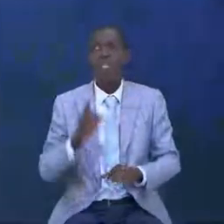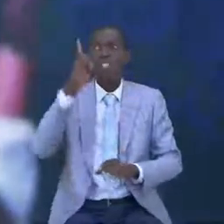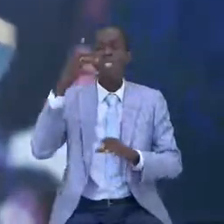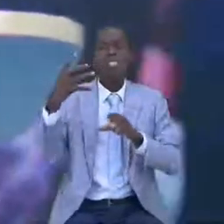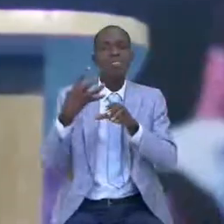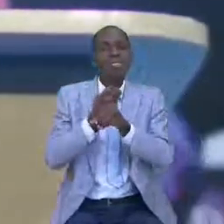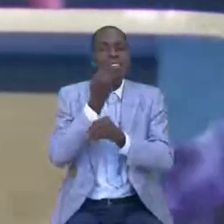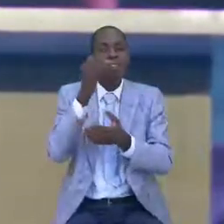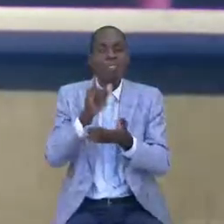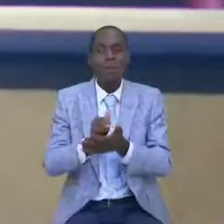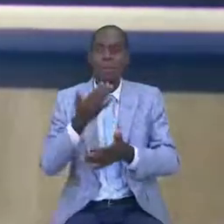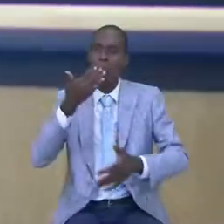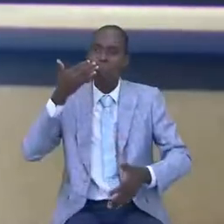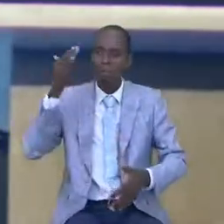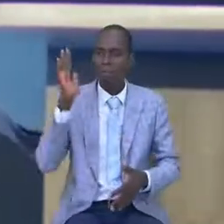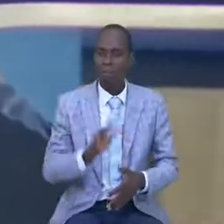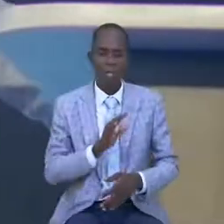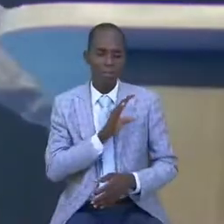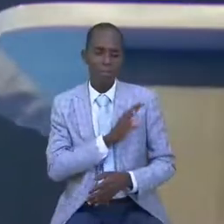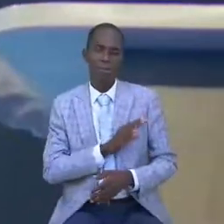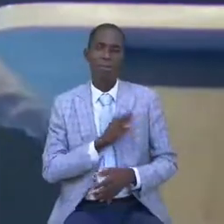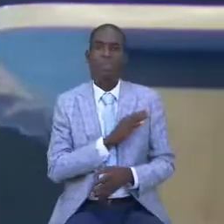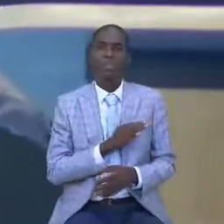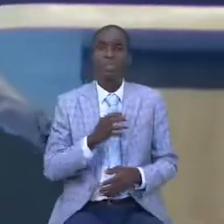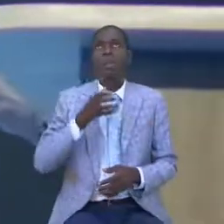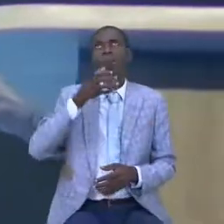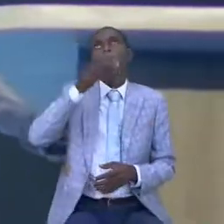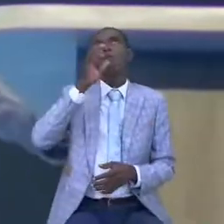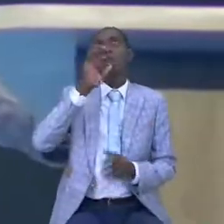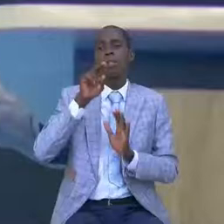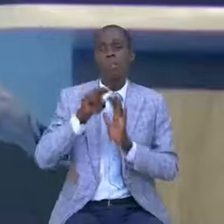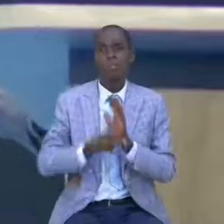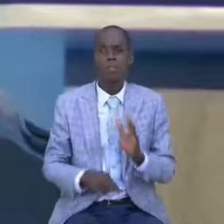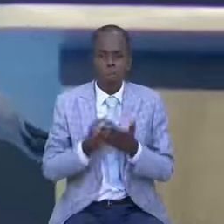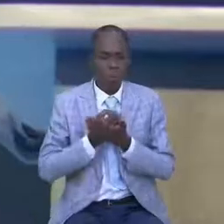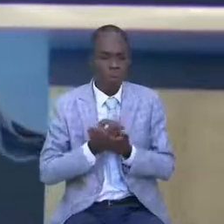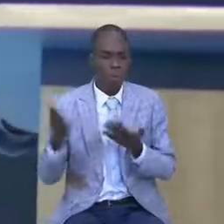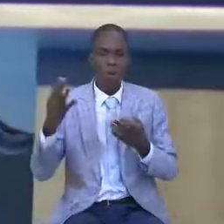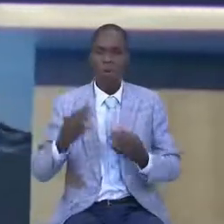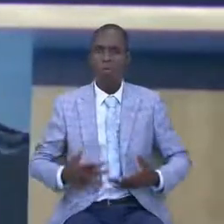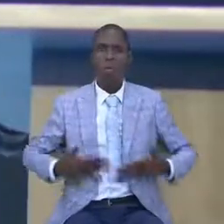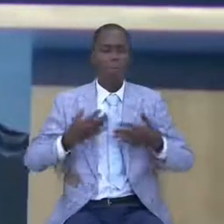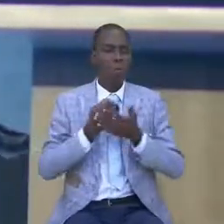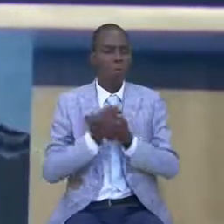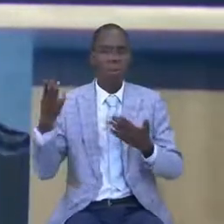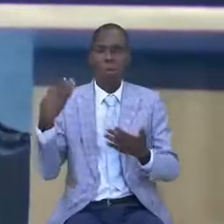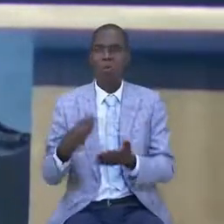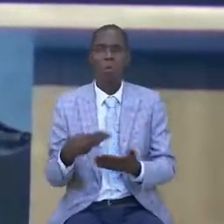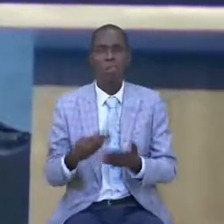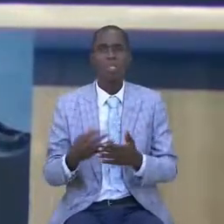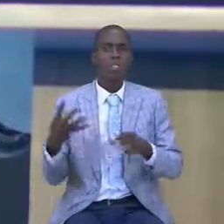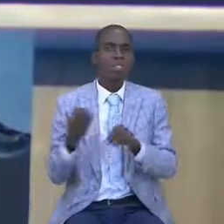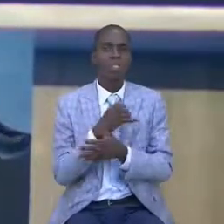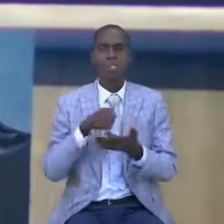le Sauveur, le Rédempteur, te rend visite, il va ôter ce mauvais caractère,